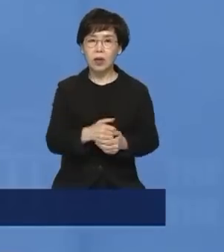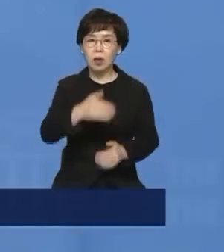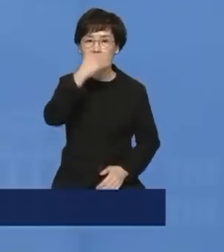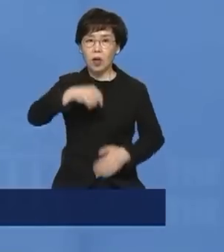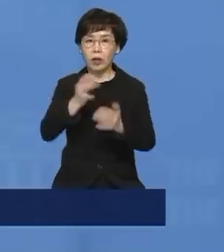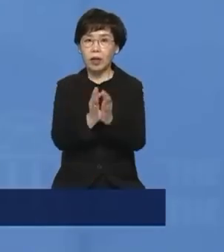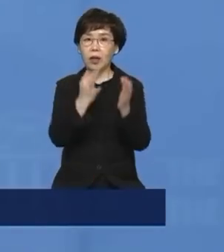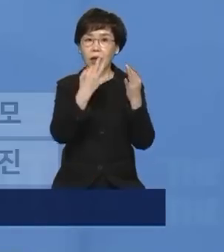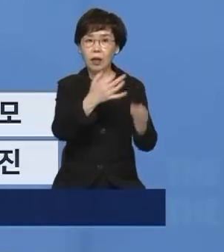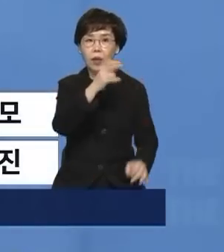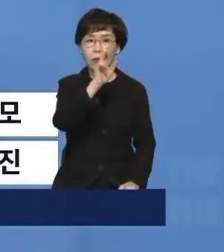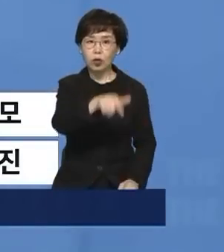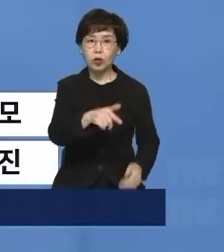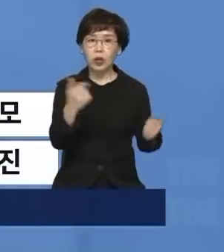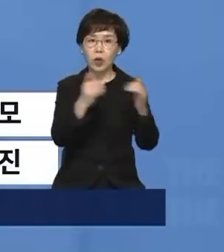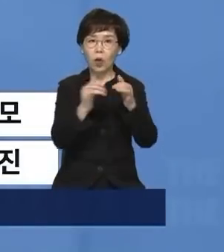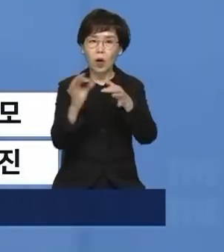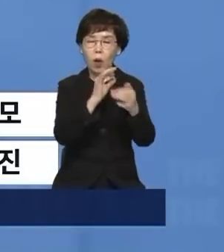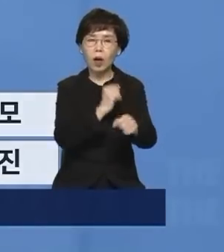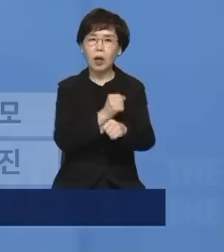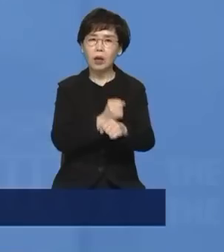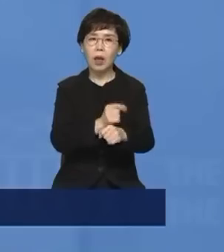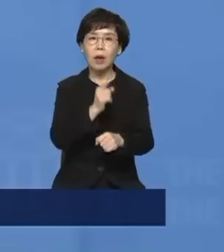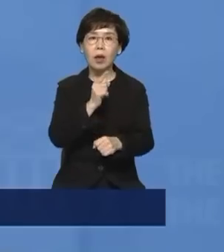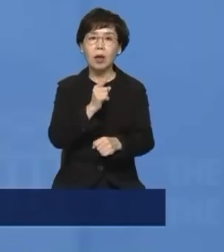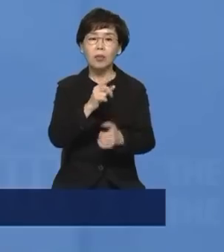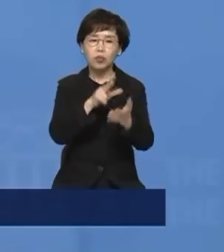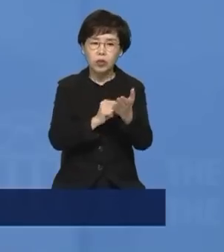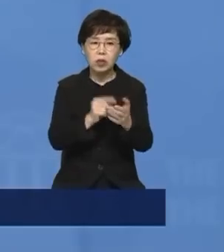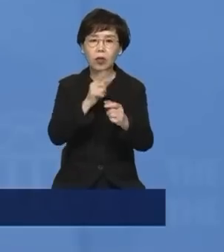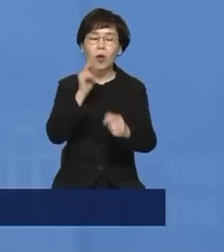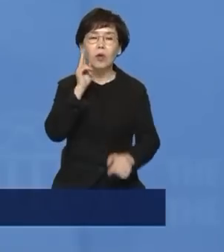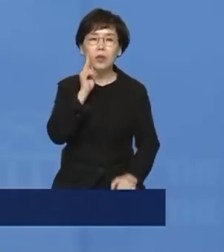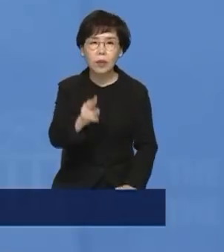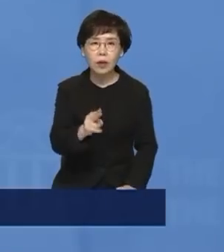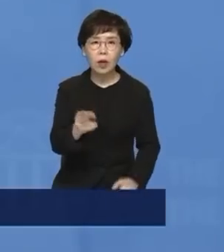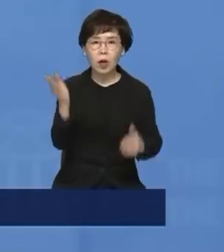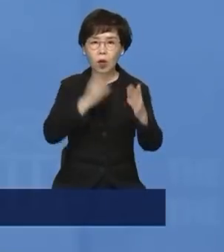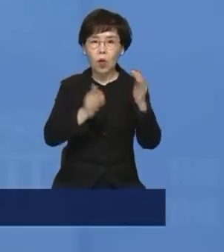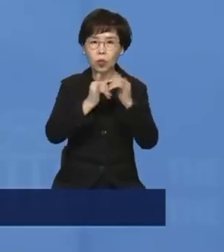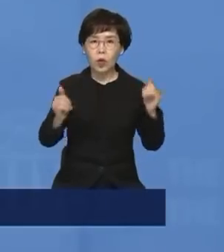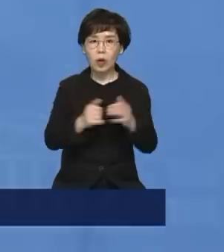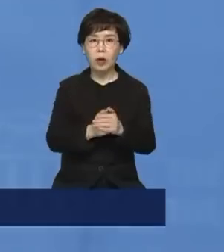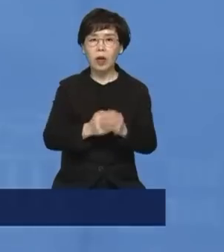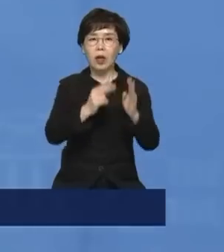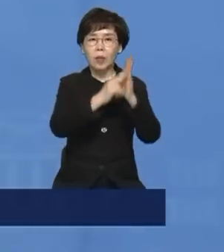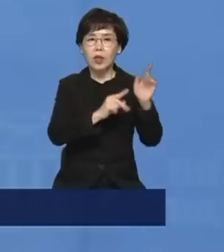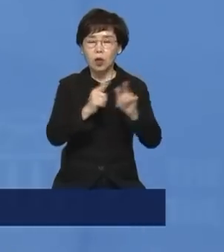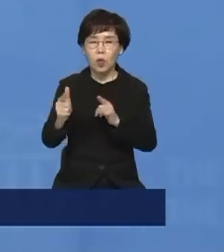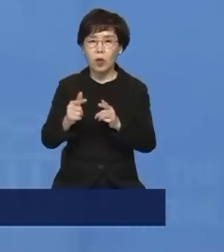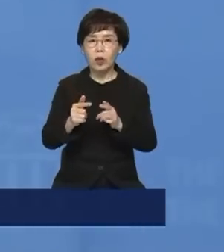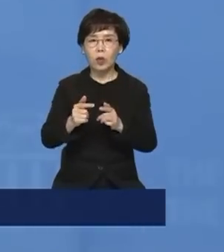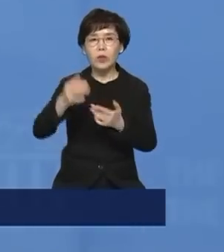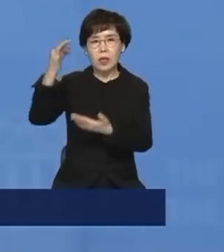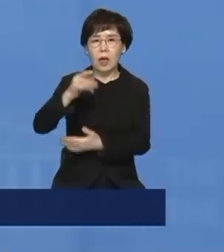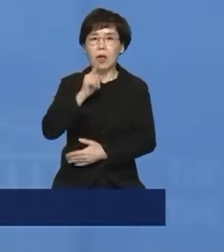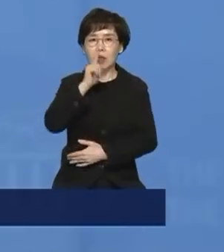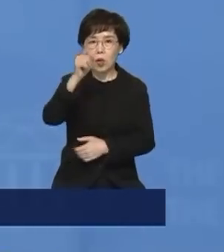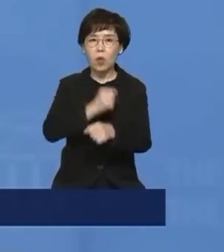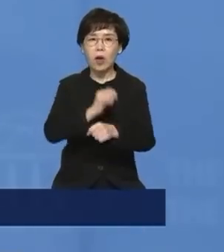정의당도 김남국 의원을 둘러싼 논란이 점입 가경이라며 공직자 가상자산신고법을 신속하게 추진하겠다고